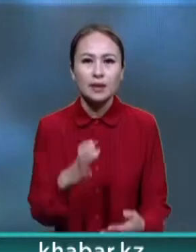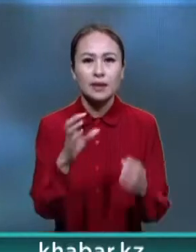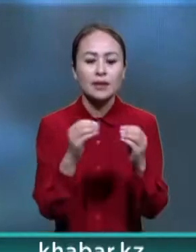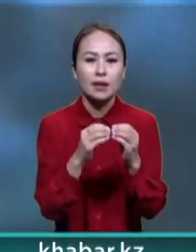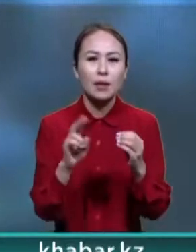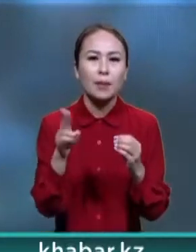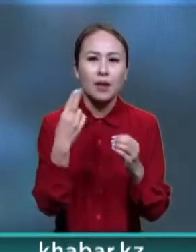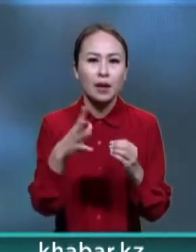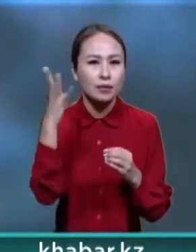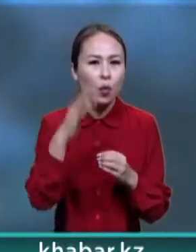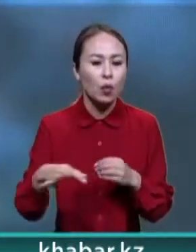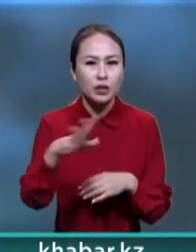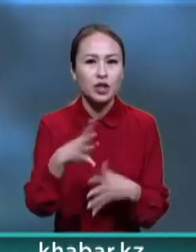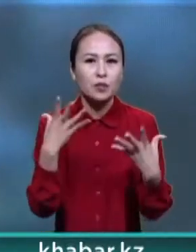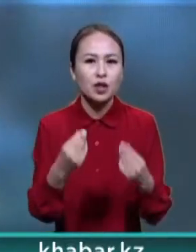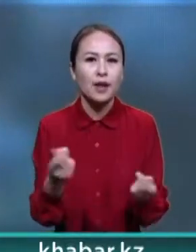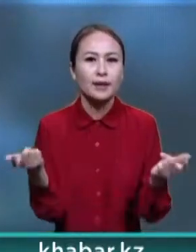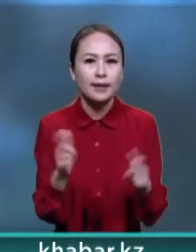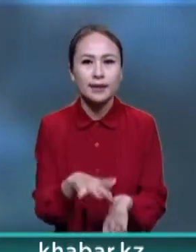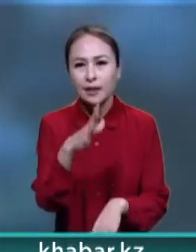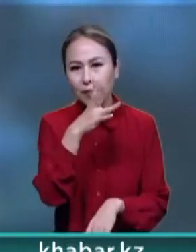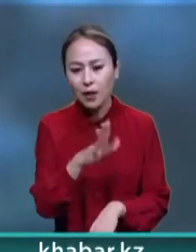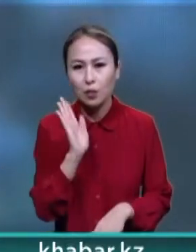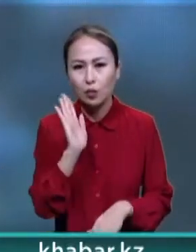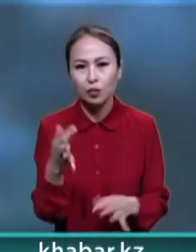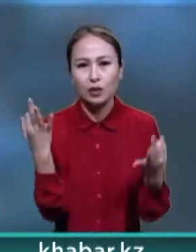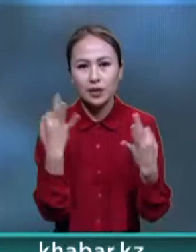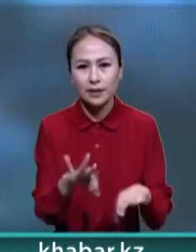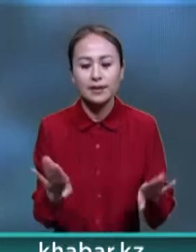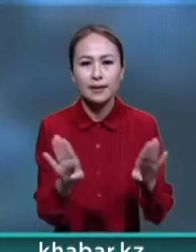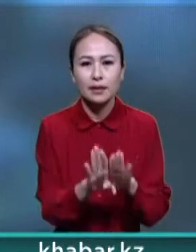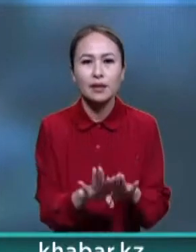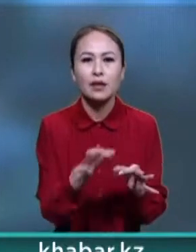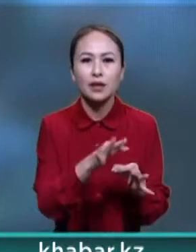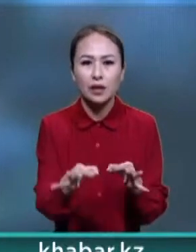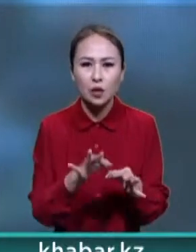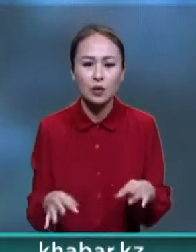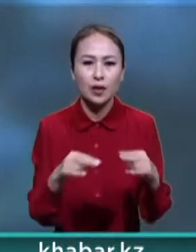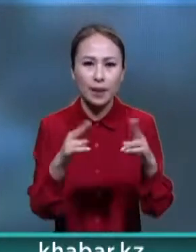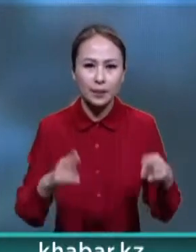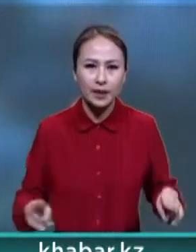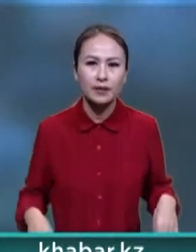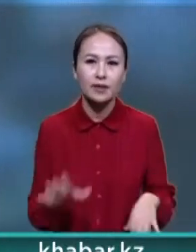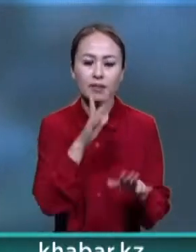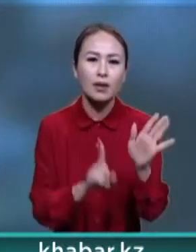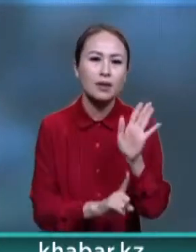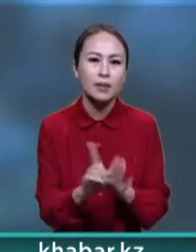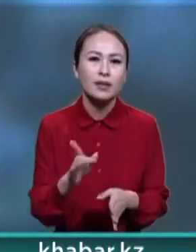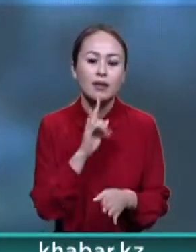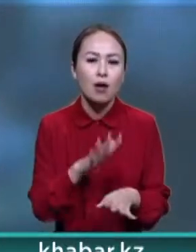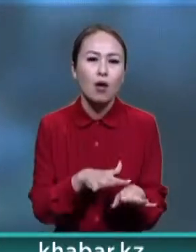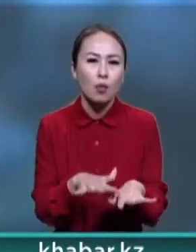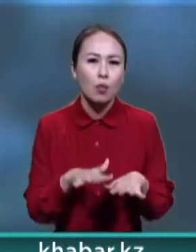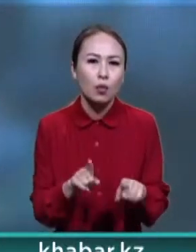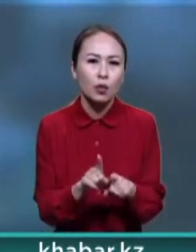С 10 декабря в Алматинской области смягчают карантинные меры. Будет разрешена деятельность религиозных объектов с заполняемостью